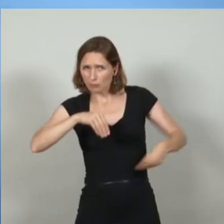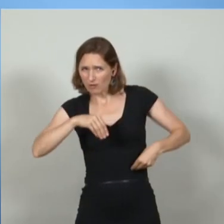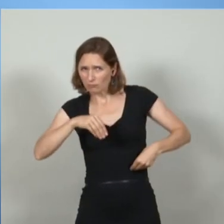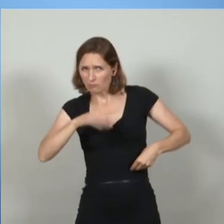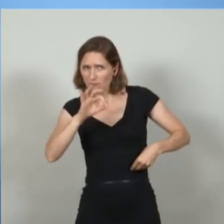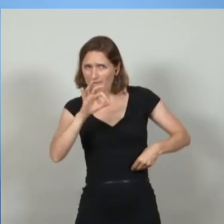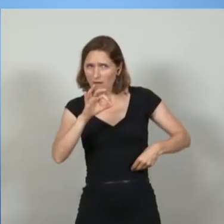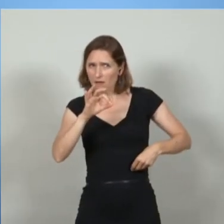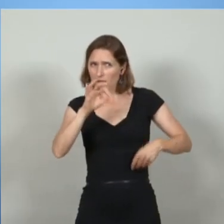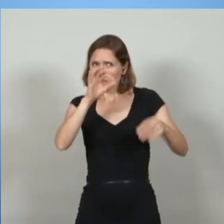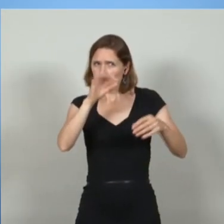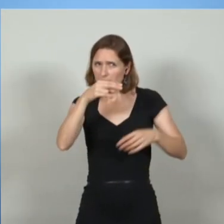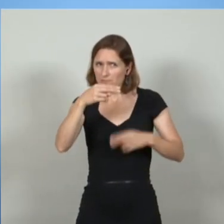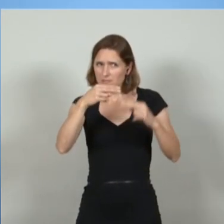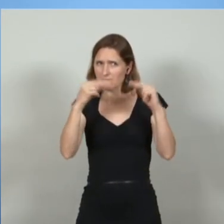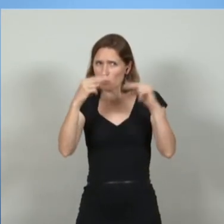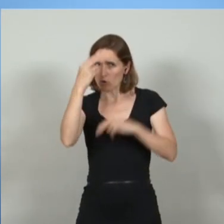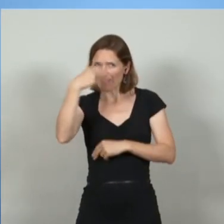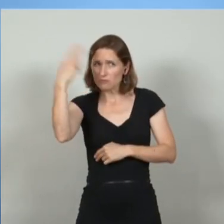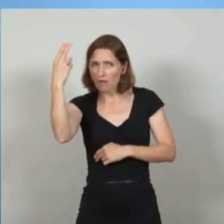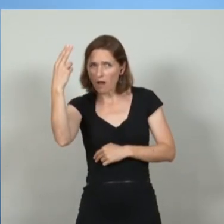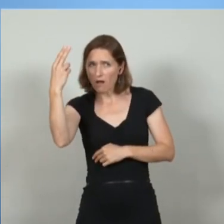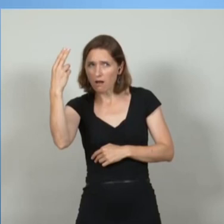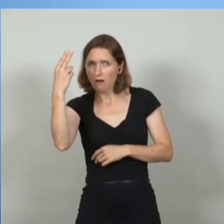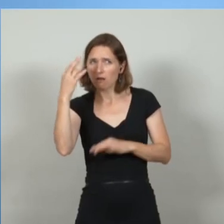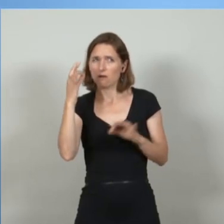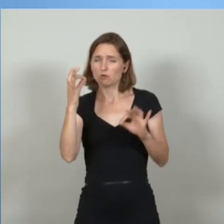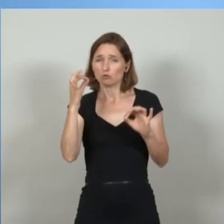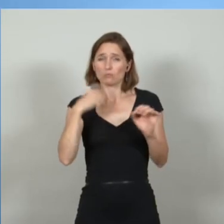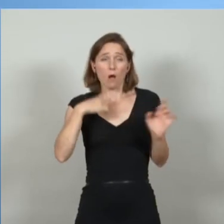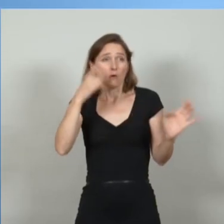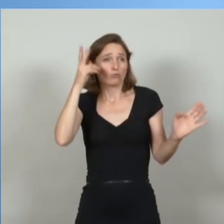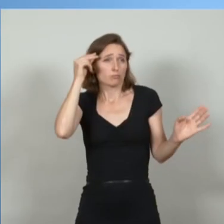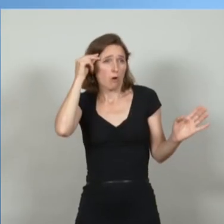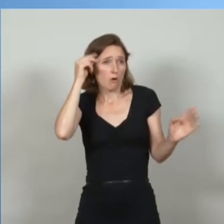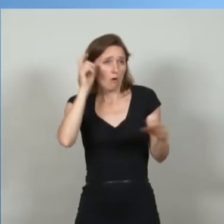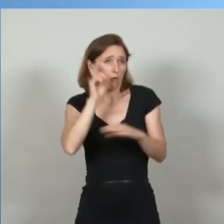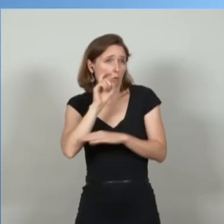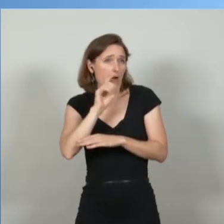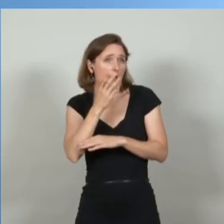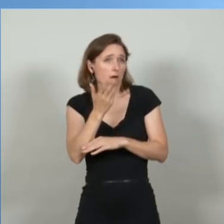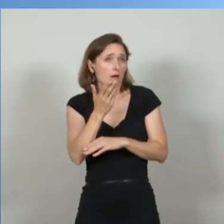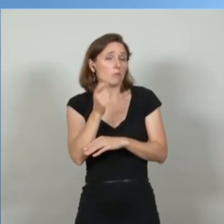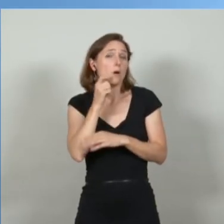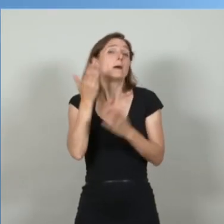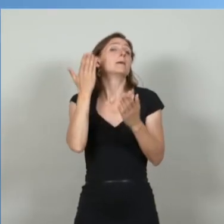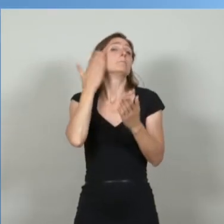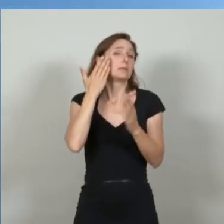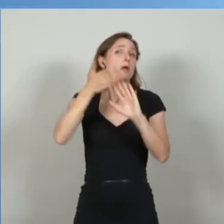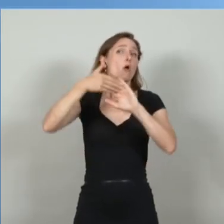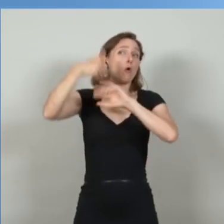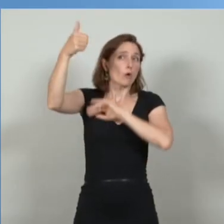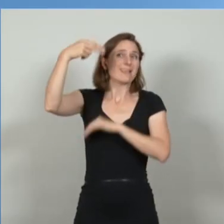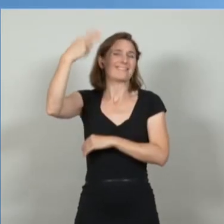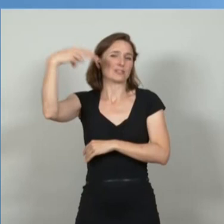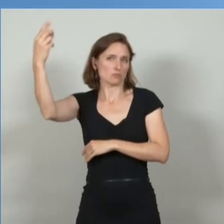Grenoble capitale verte je peux entendre la remarque parce que effectivement à partir du moment où il y avait un écho à l'échelle nationale je pense que ça aurait pu